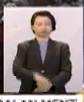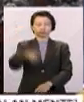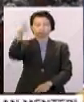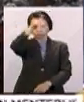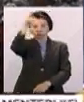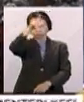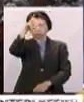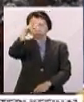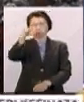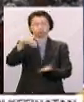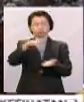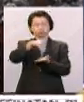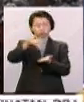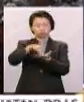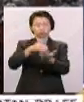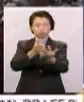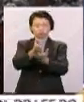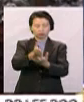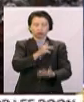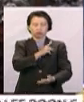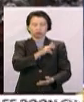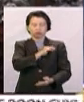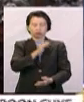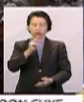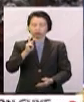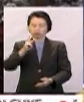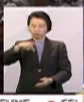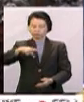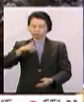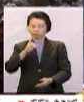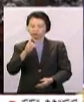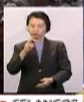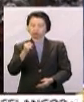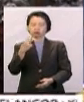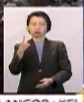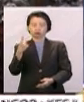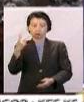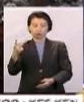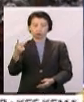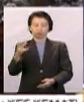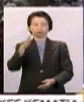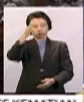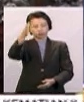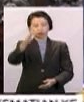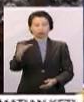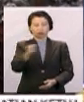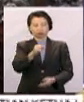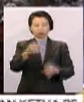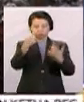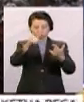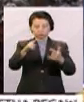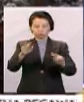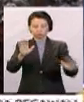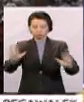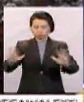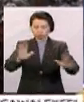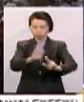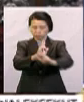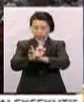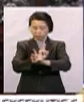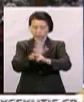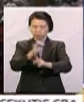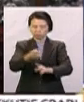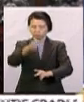Kerajaan Persekutuan juga melalui Kementerian Perdagangan Dalam Negeri dan Hal Ehwal Pengguna akan mengambil langkah berjaga-jaga